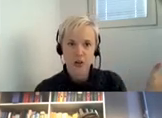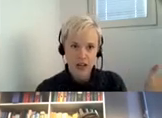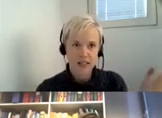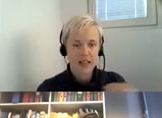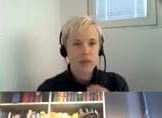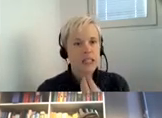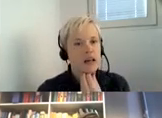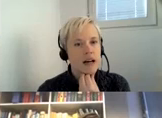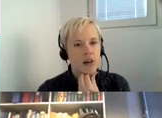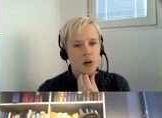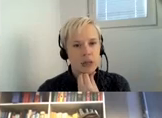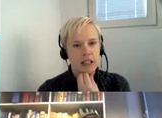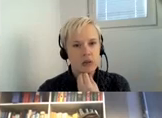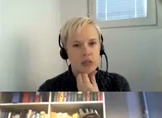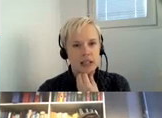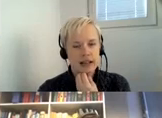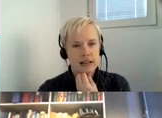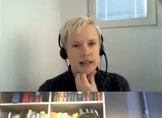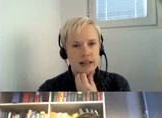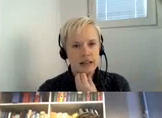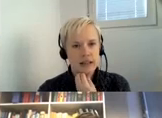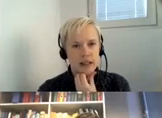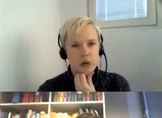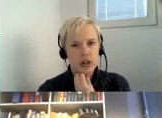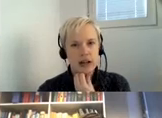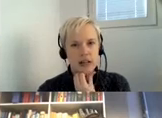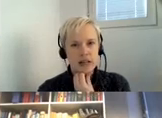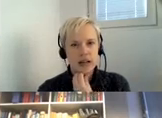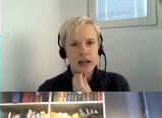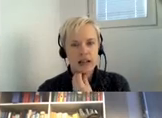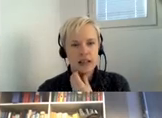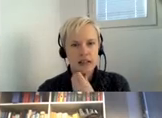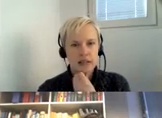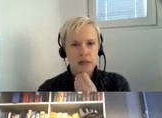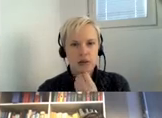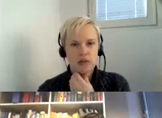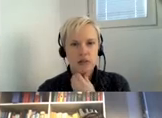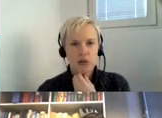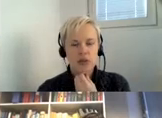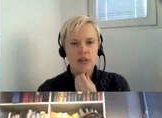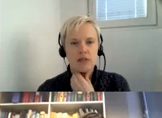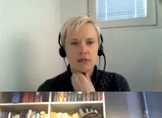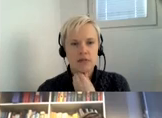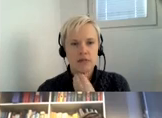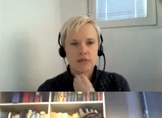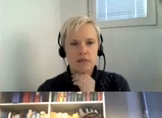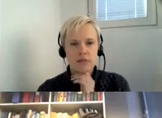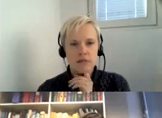myöskin laajoilla mittakaavoilla. Mieti just sitä, että kuinka laajalti on semmoista